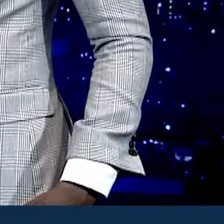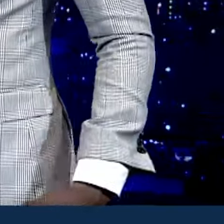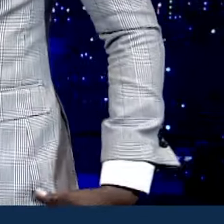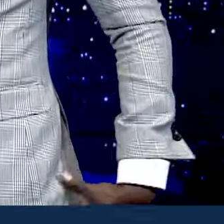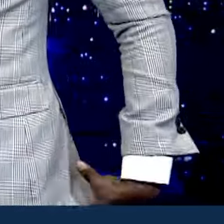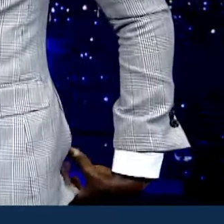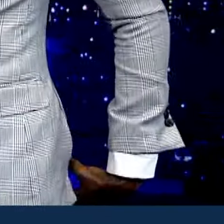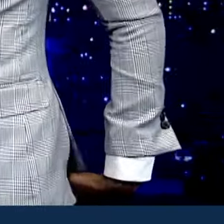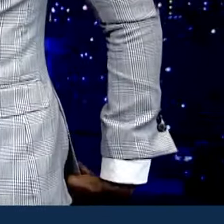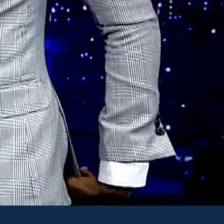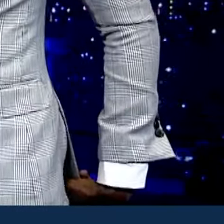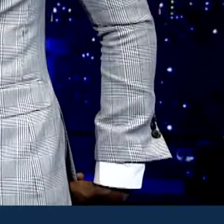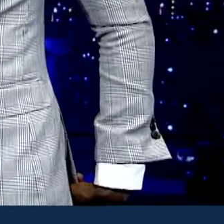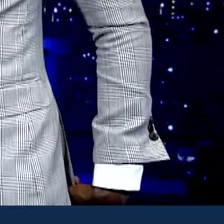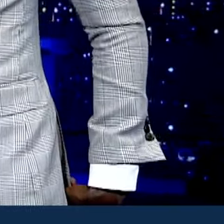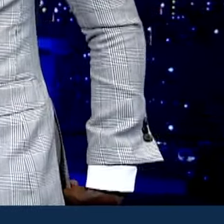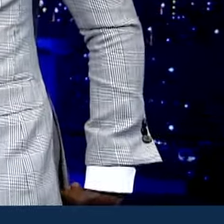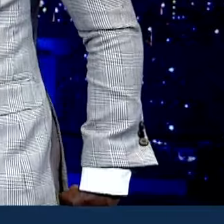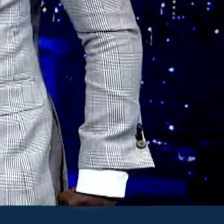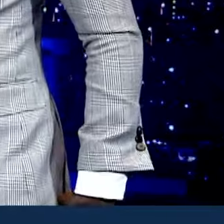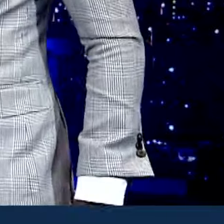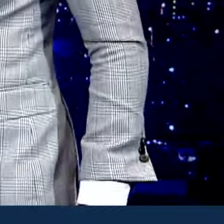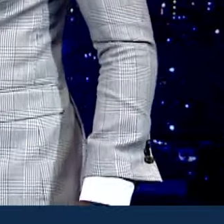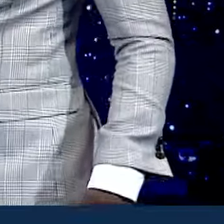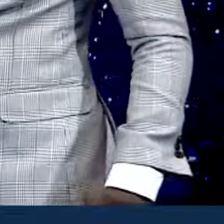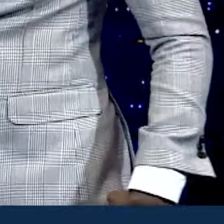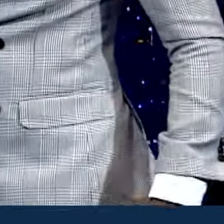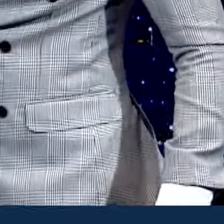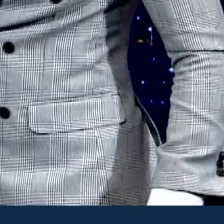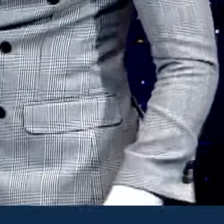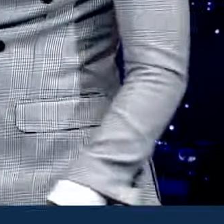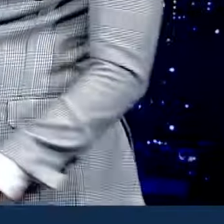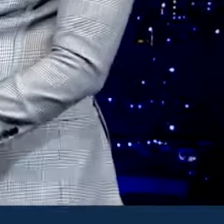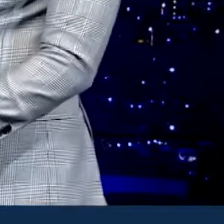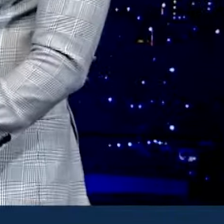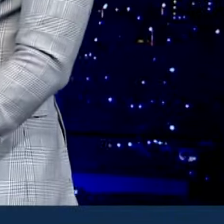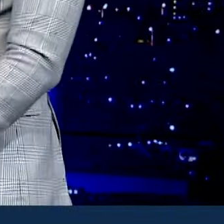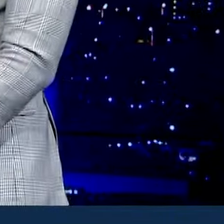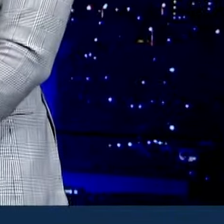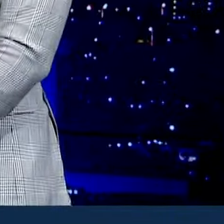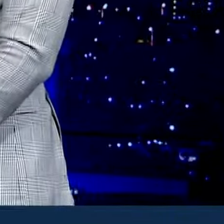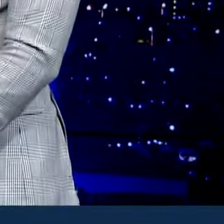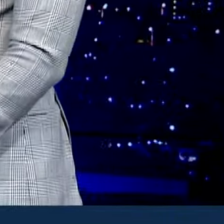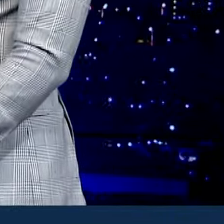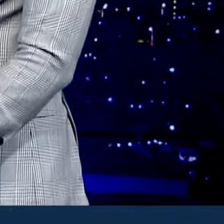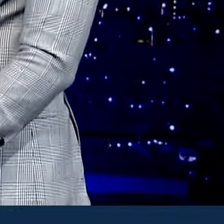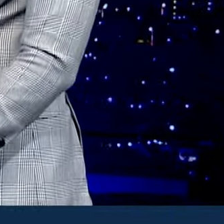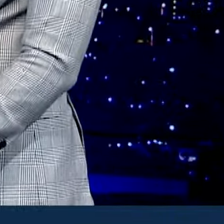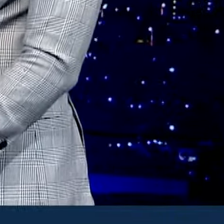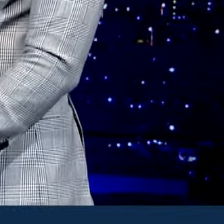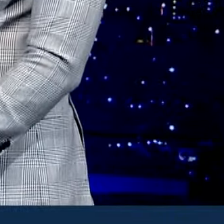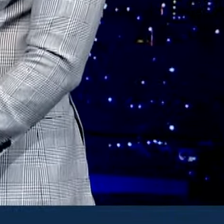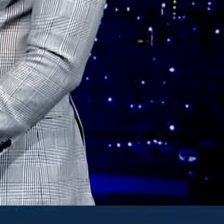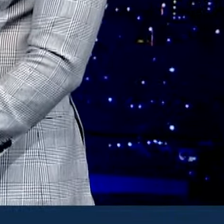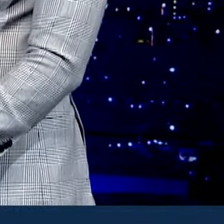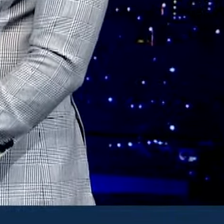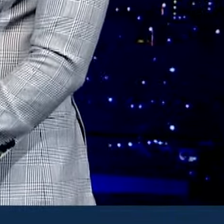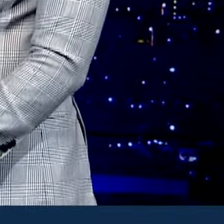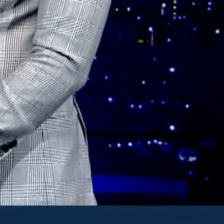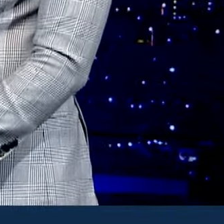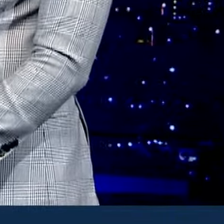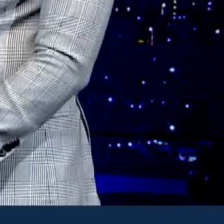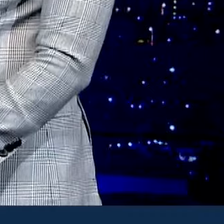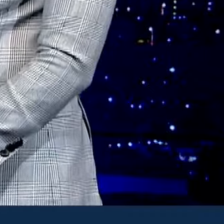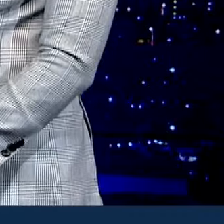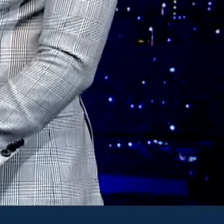yawe irantangaza cyane. Ntabwo nari mbi. Afite nubwa mbere nkubonye uririmba live ariko ngira ngo mwabyumvise ukuntu bimeze. Ryajwi rirahari